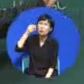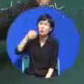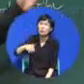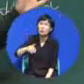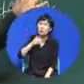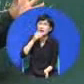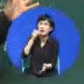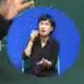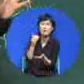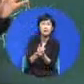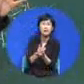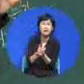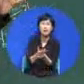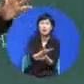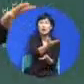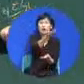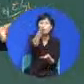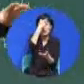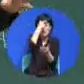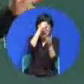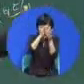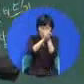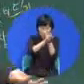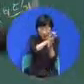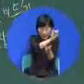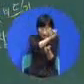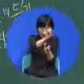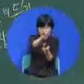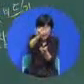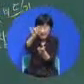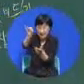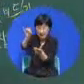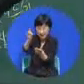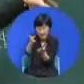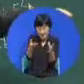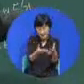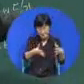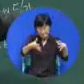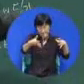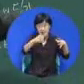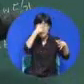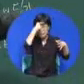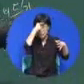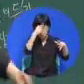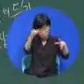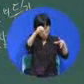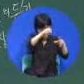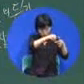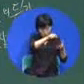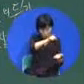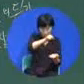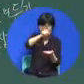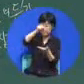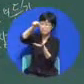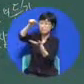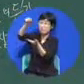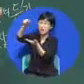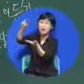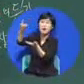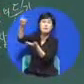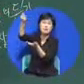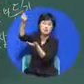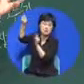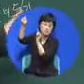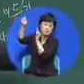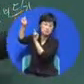what John was able to see. 전부 향로에 다 담기는 것이. It says that there was a golden censer